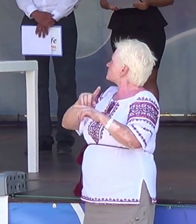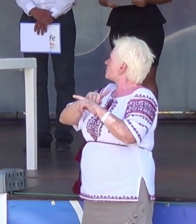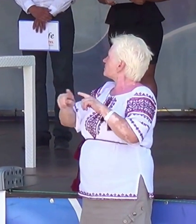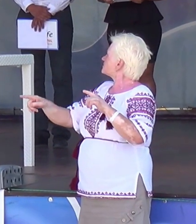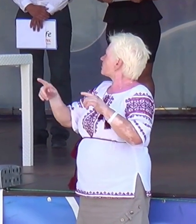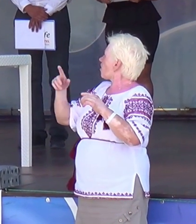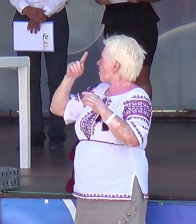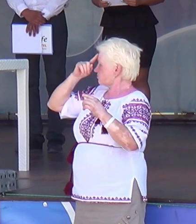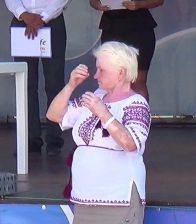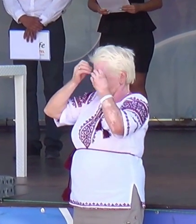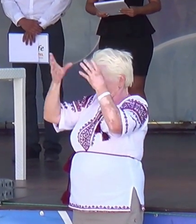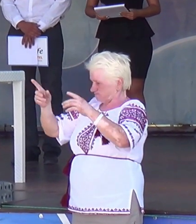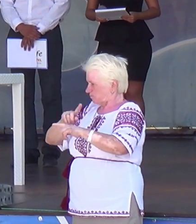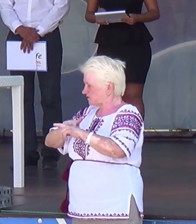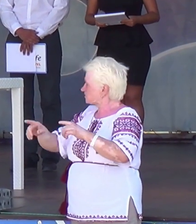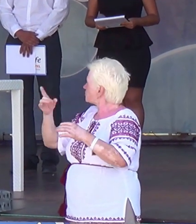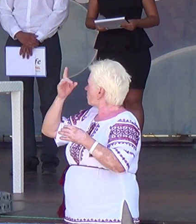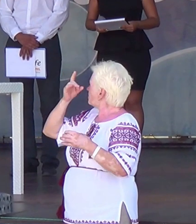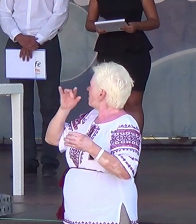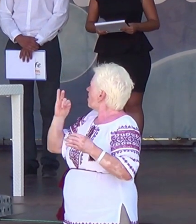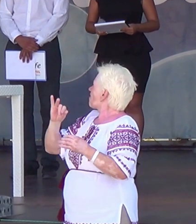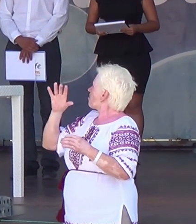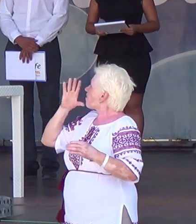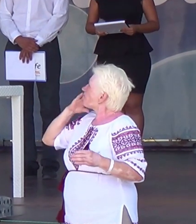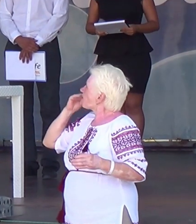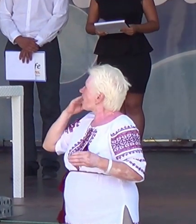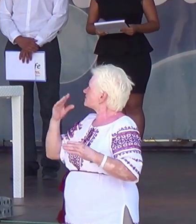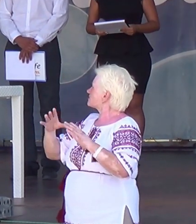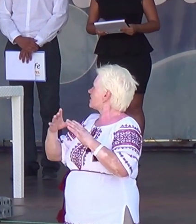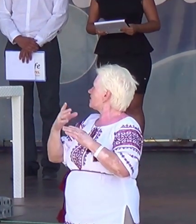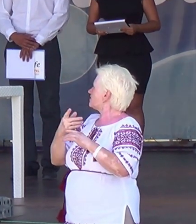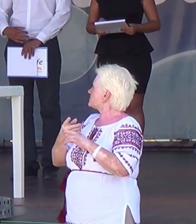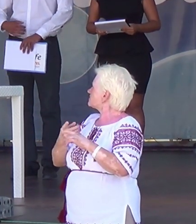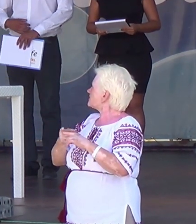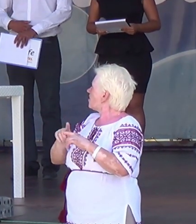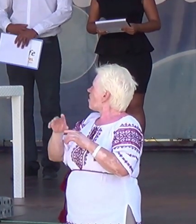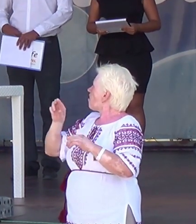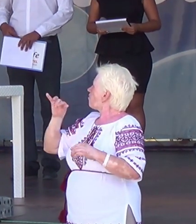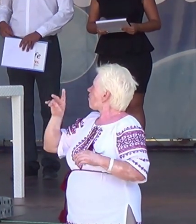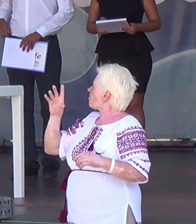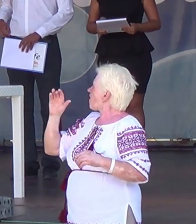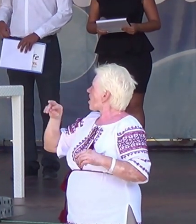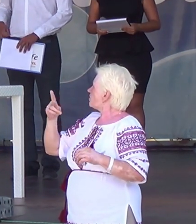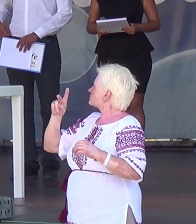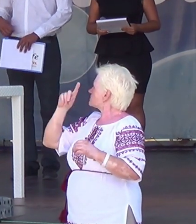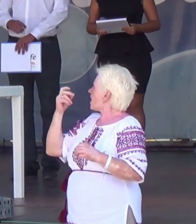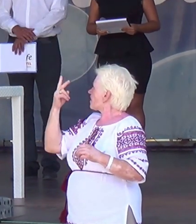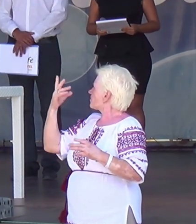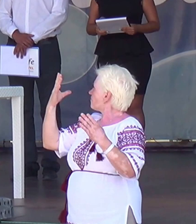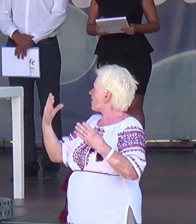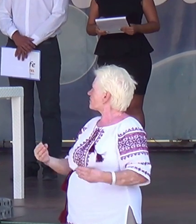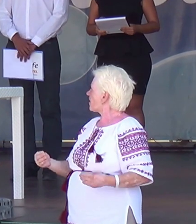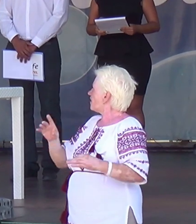визу, обратились мы к консулу. И благодаря болгарской стороне мы получили буквально за 2 дня визу